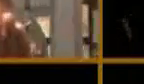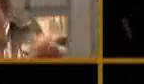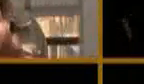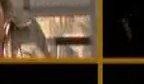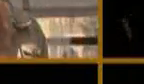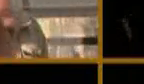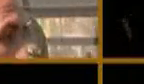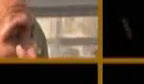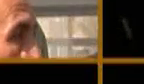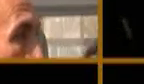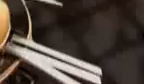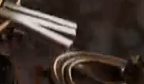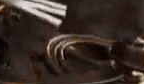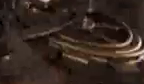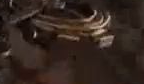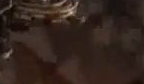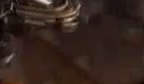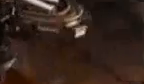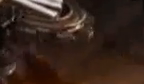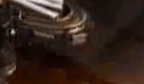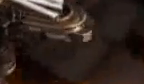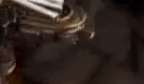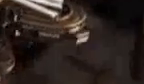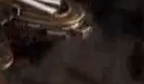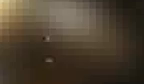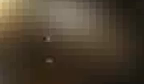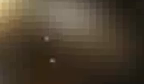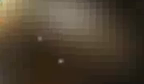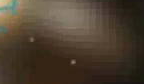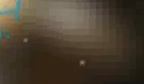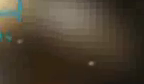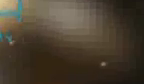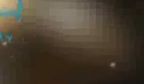وشرقية وصهاي وجينا وكلنا جايين. هذا البرنامج